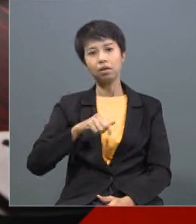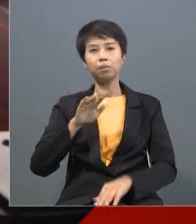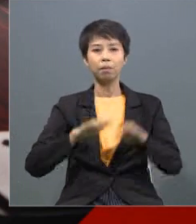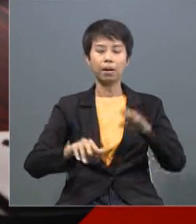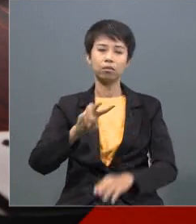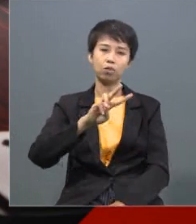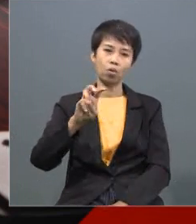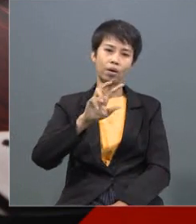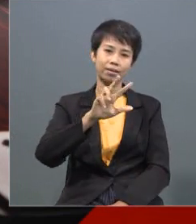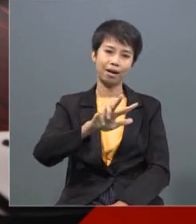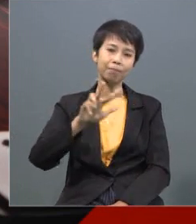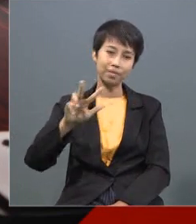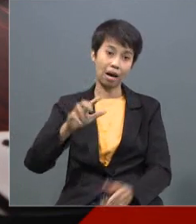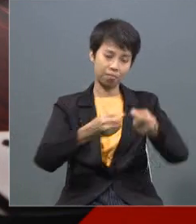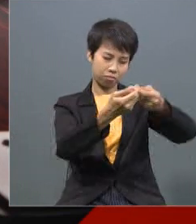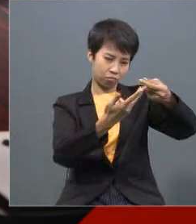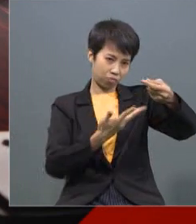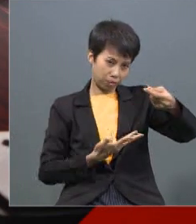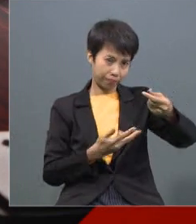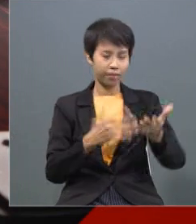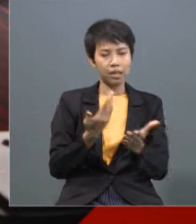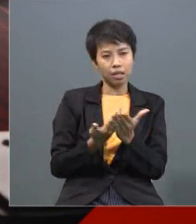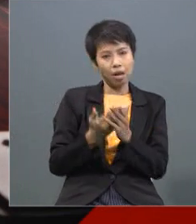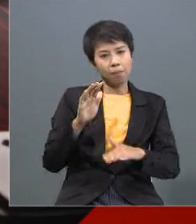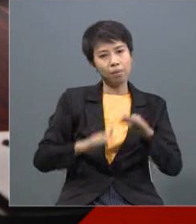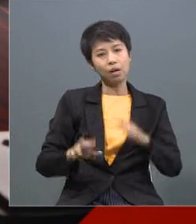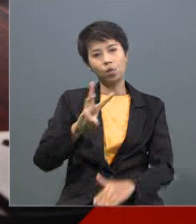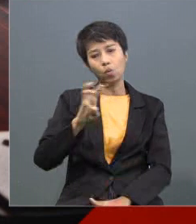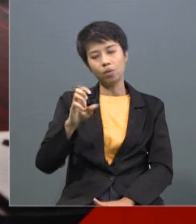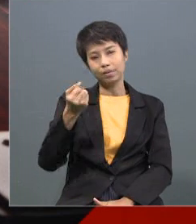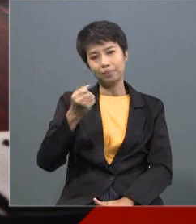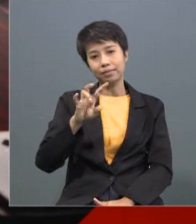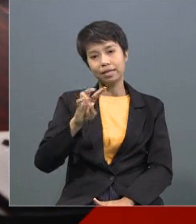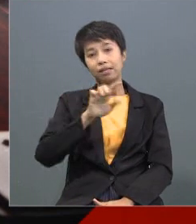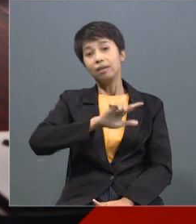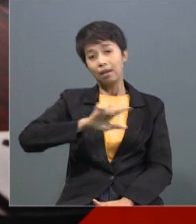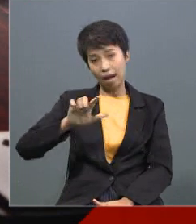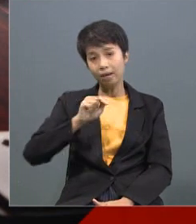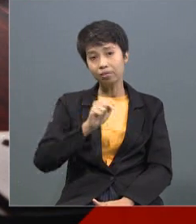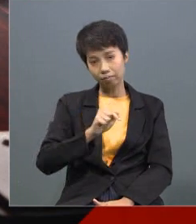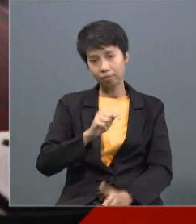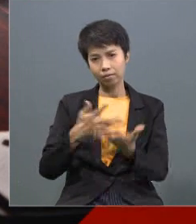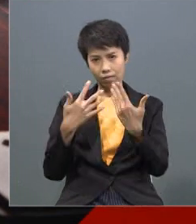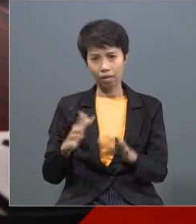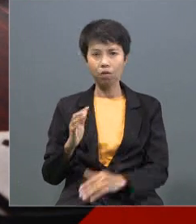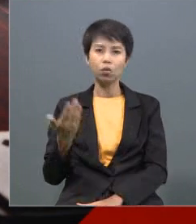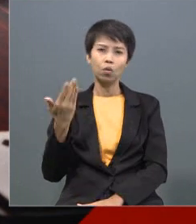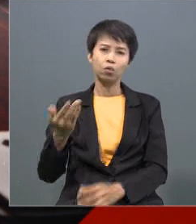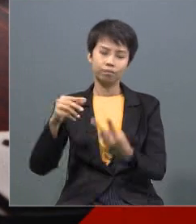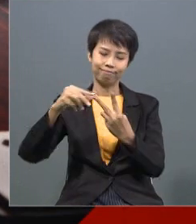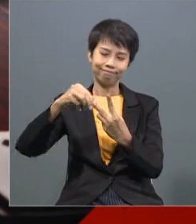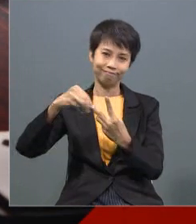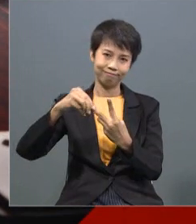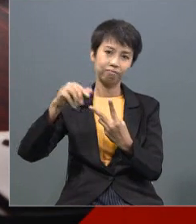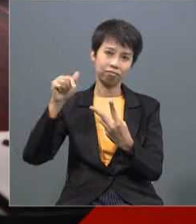233รายการมูลค่าประมาณ 617ล้านบาทและให้ดำเนินการกับทรัพย์สินของนายพงษ์ศิริหรือว่า